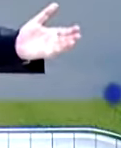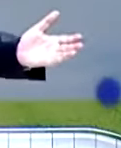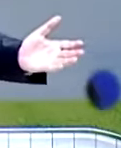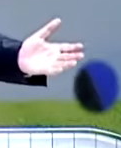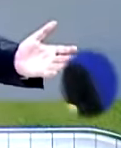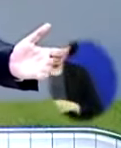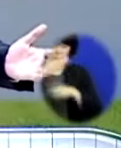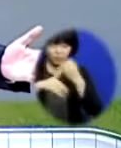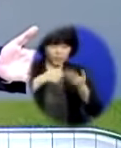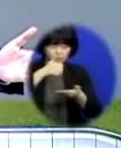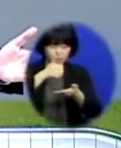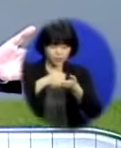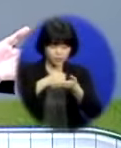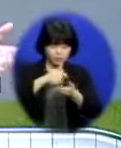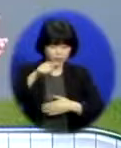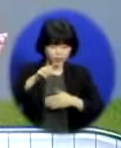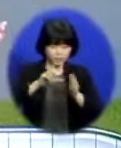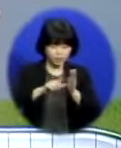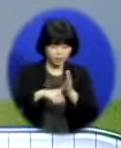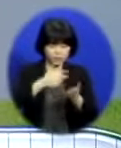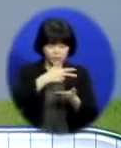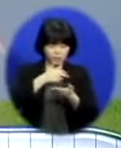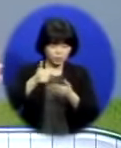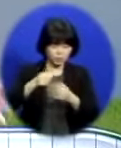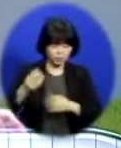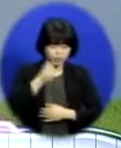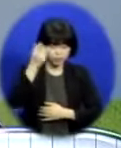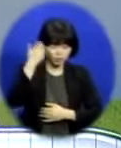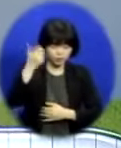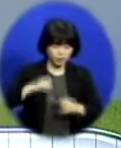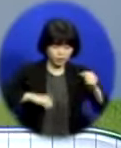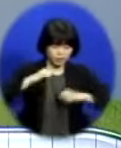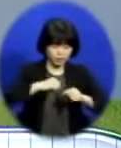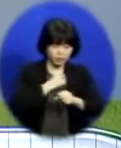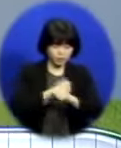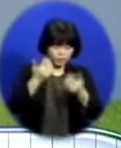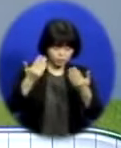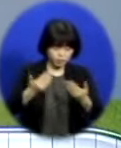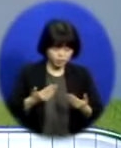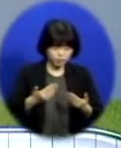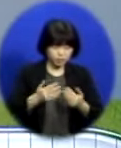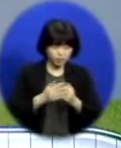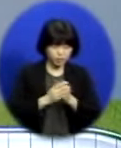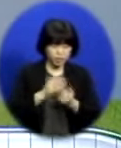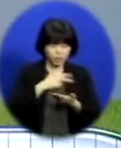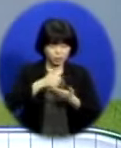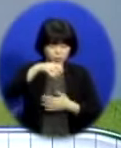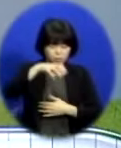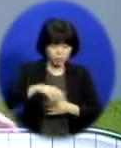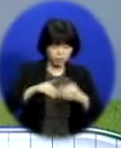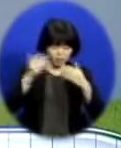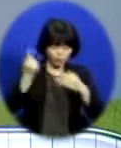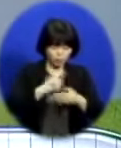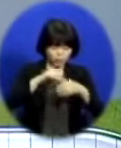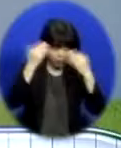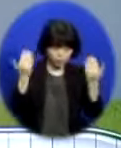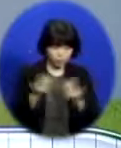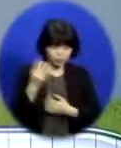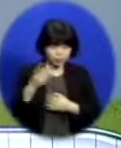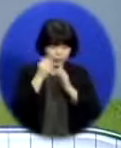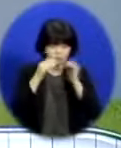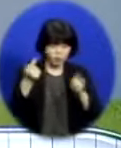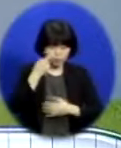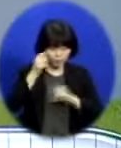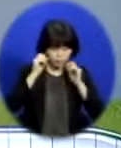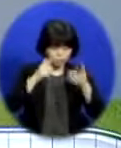아버지 하나님이 시간에 주의 성령으로 역사해 주셔서 주님 앞에 나온 모든 성도들의 눈을 떠